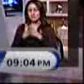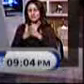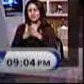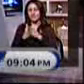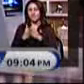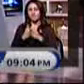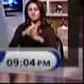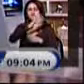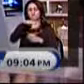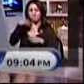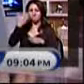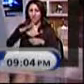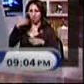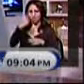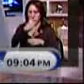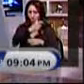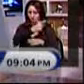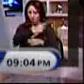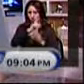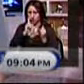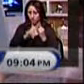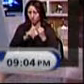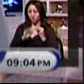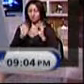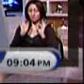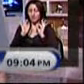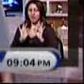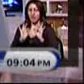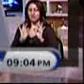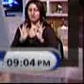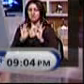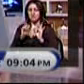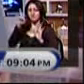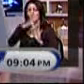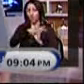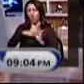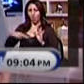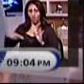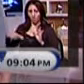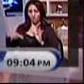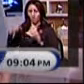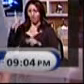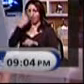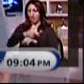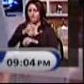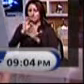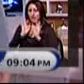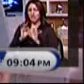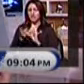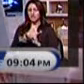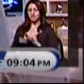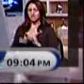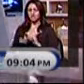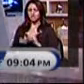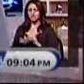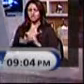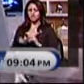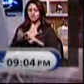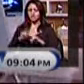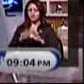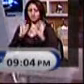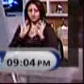منتخبا. من حقه ان هو يسيطر على الحكومة. يعني هولندا في فرنسا رئيس اشتراكي، جاب الوزراء